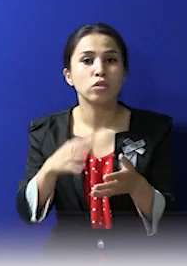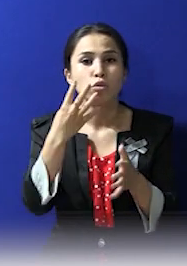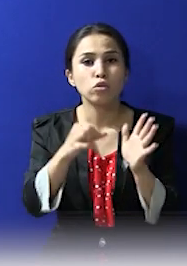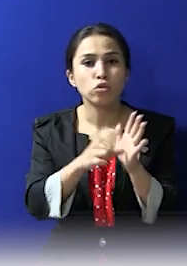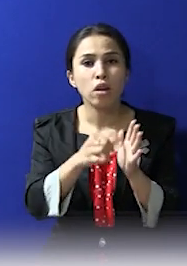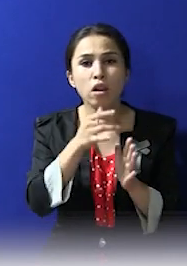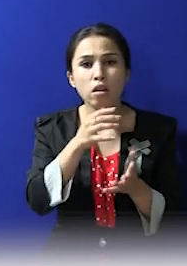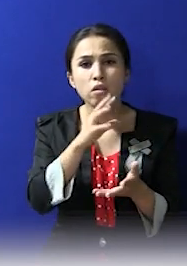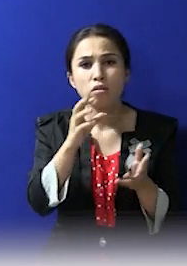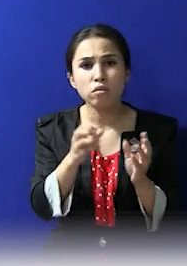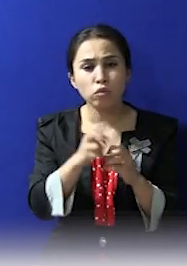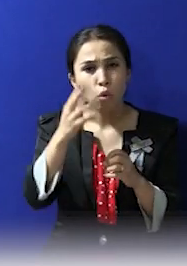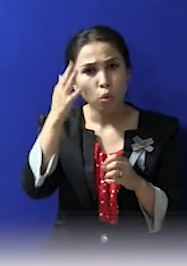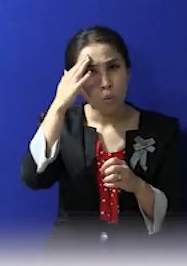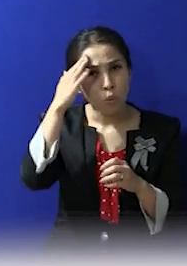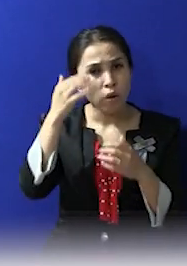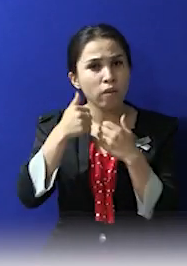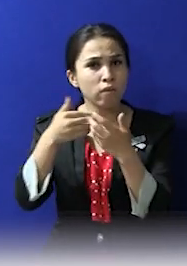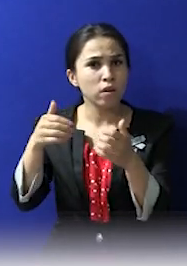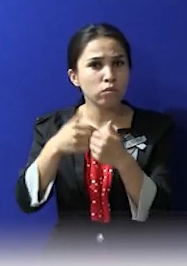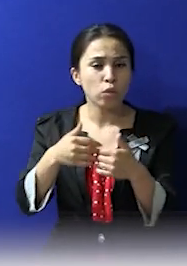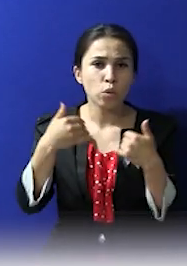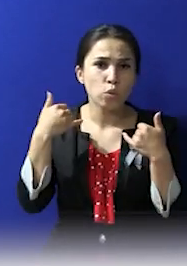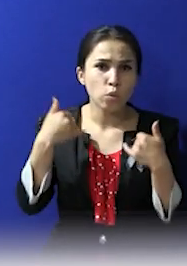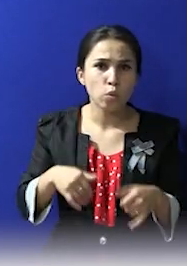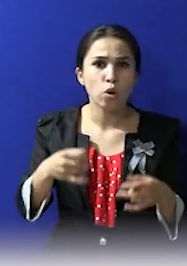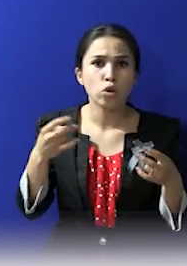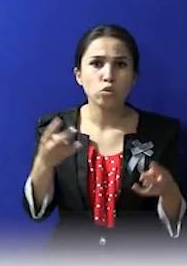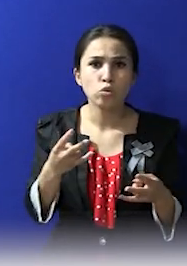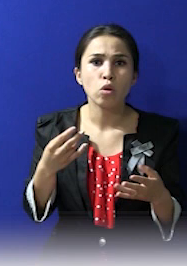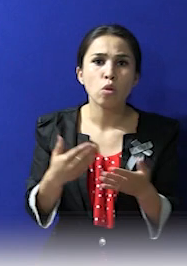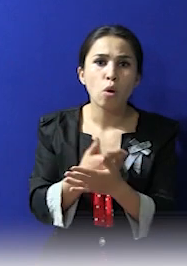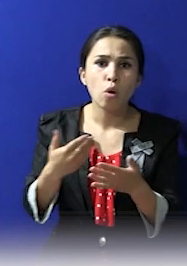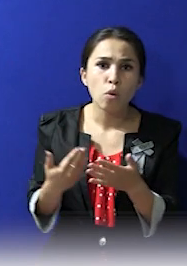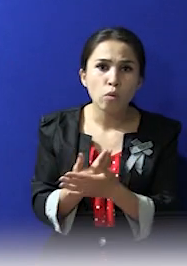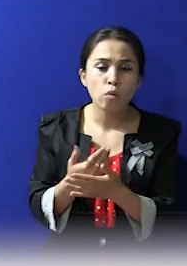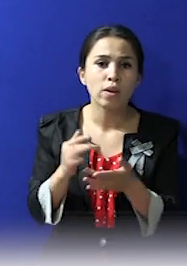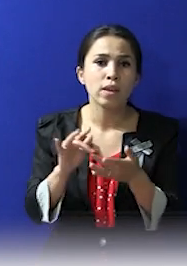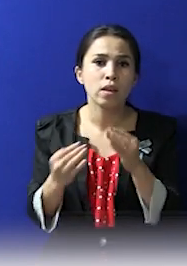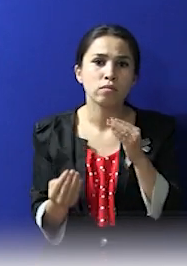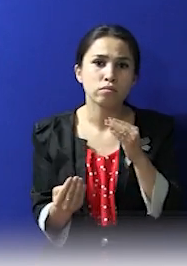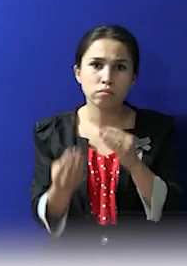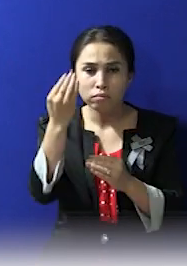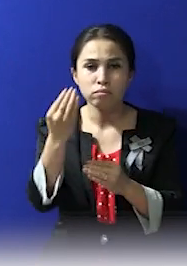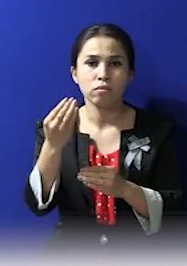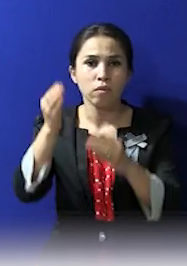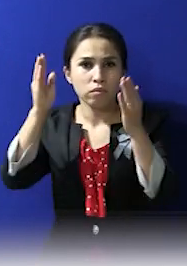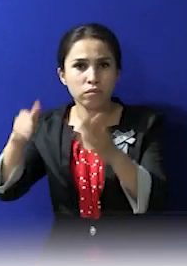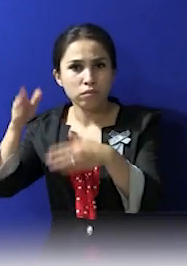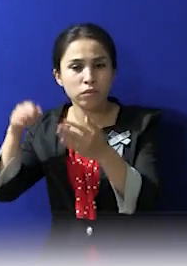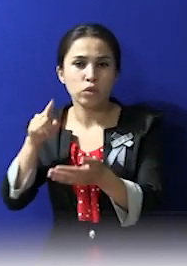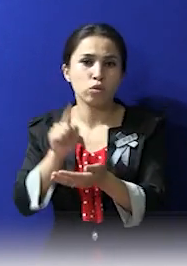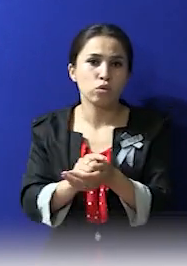должного контроля и разъяснительной работы. Поручаю создать рабочую группу во главе с моим заместителем, проанализировать ситуацию и